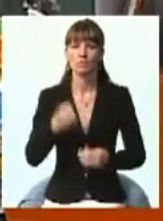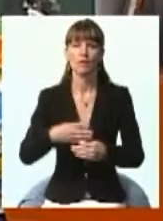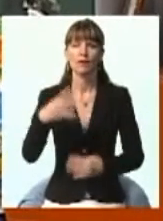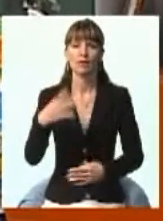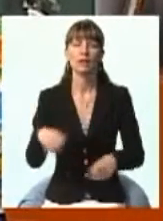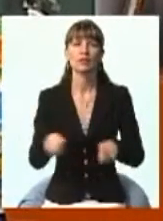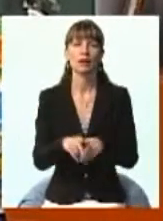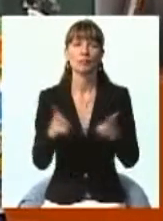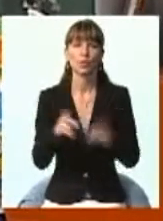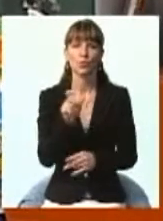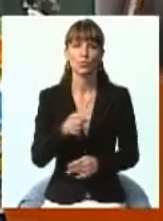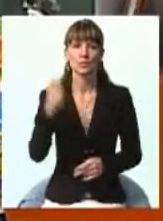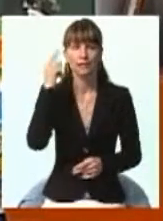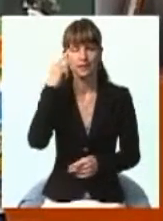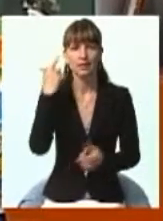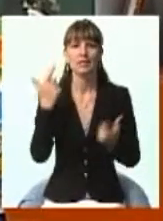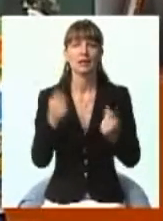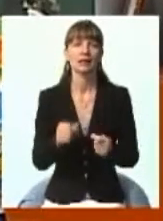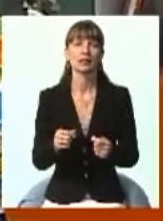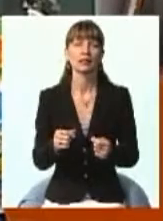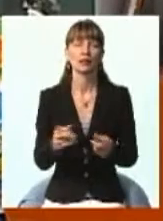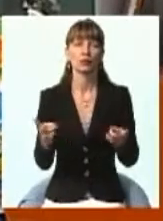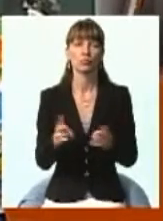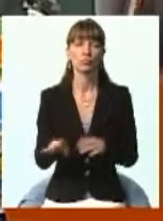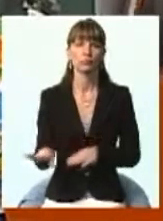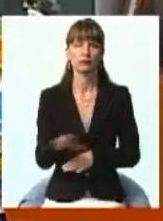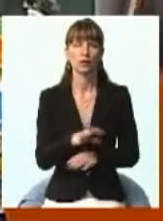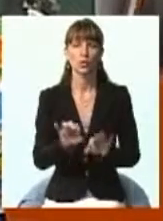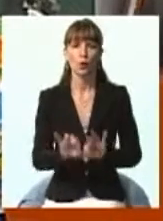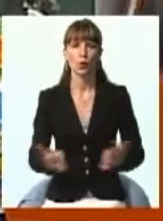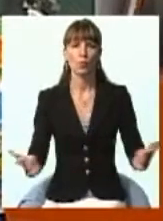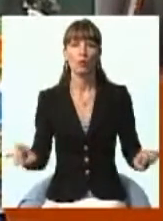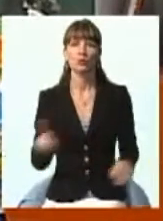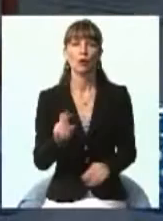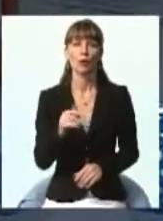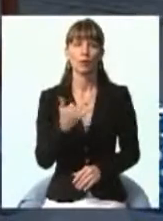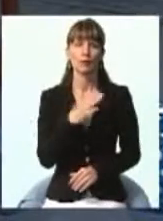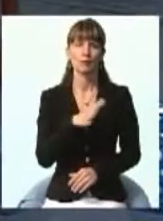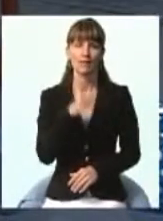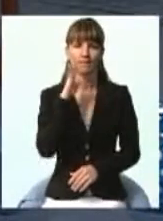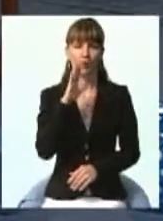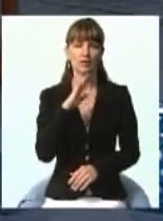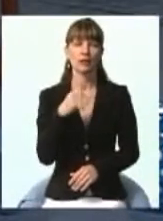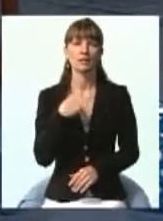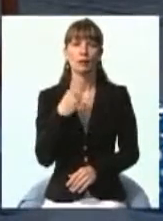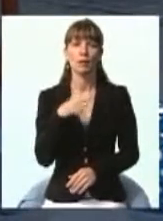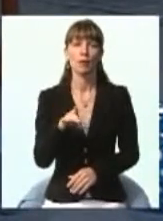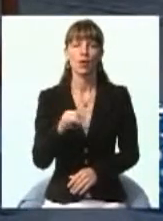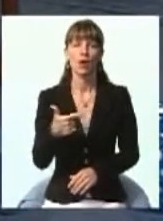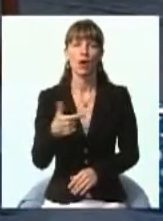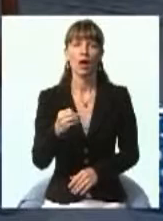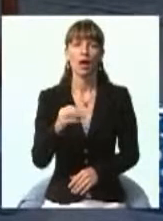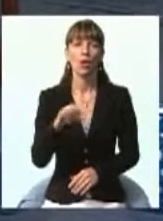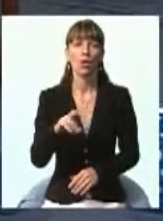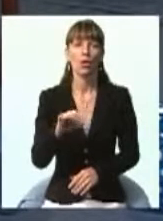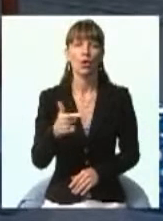потрібно людям знати, де треба прокласти труби, щоб у нас була вода. Я бачу, про геологів ти дуже добре